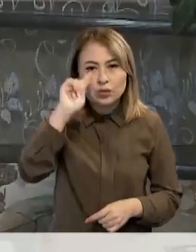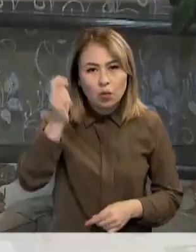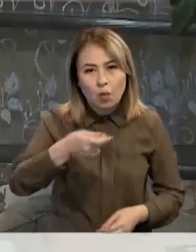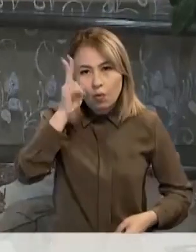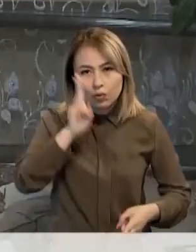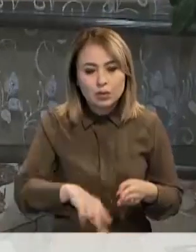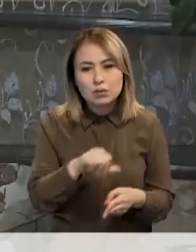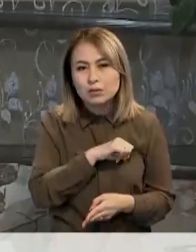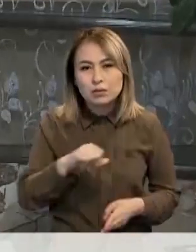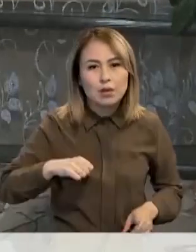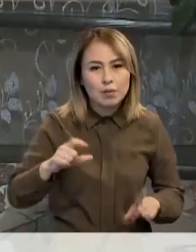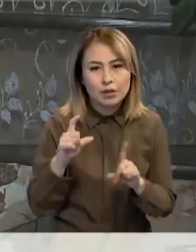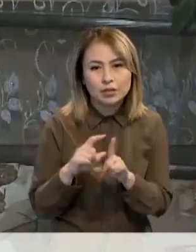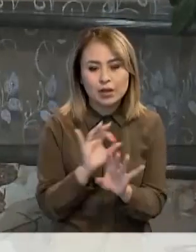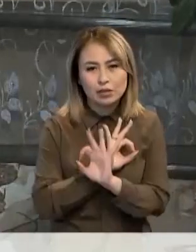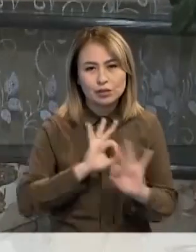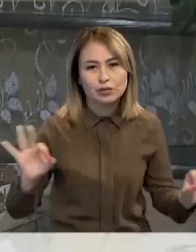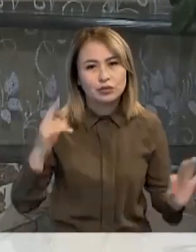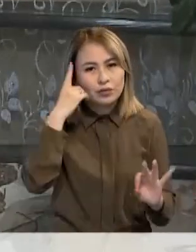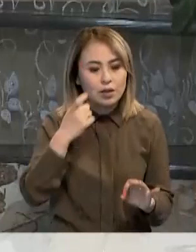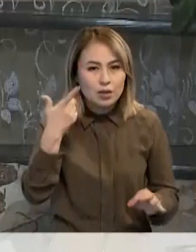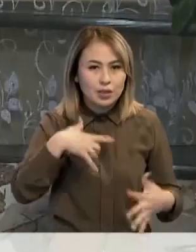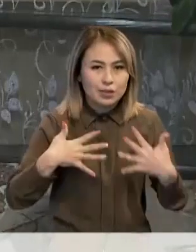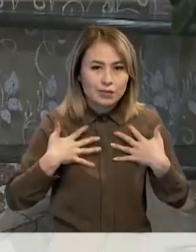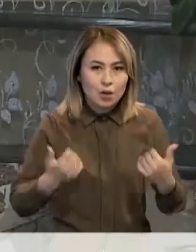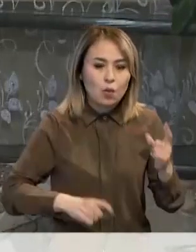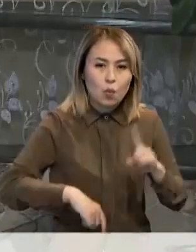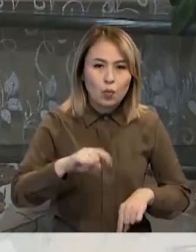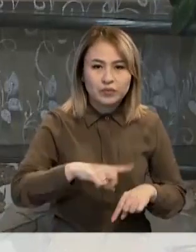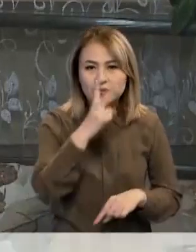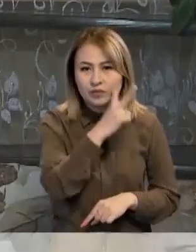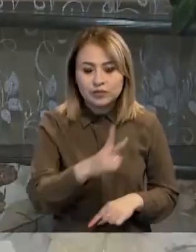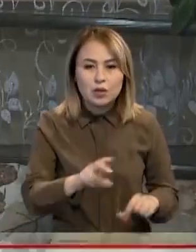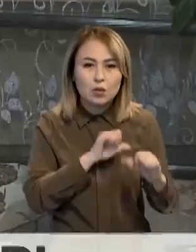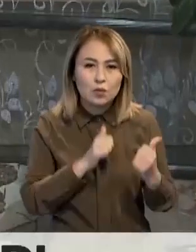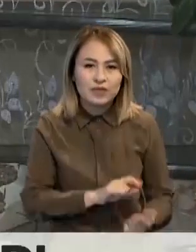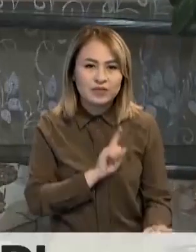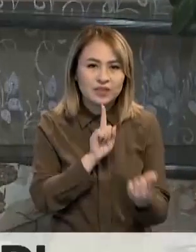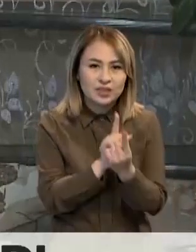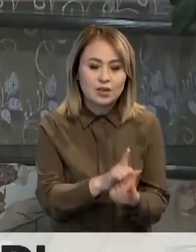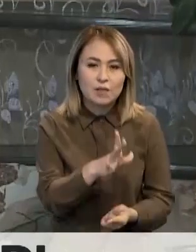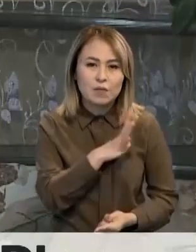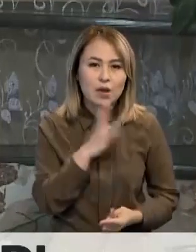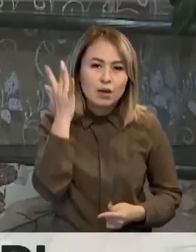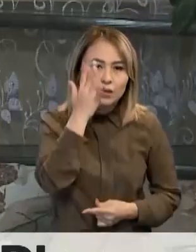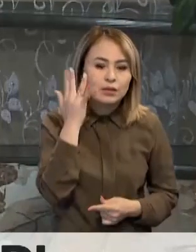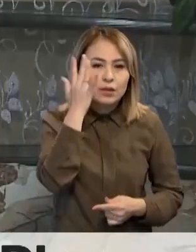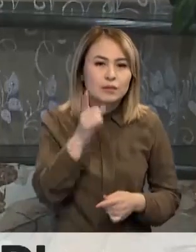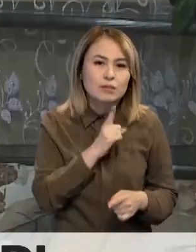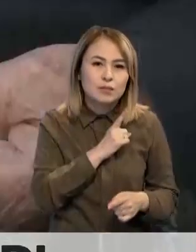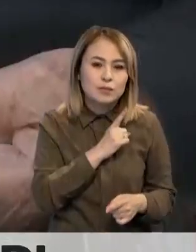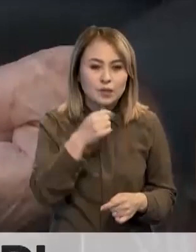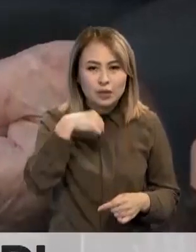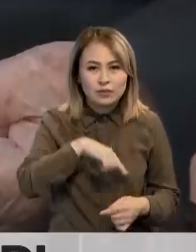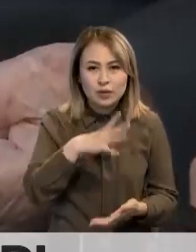естіген ең керемет сөз еді. Аман есенмін, туған туысымды көремін, махаббатыммен жолығамын деген бір жып-жылы арман ойымды жайлап